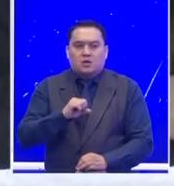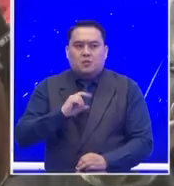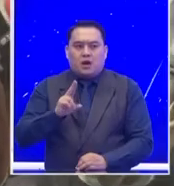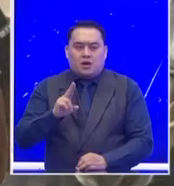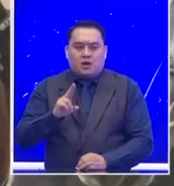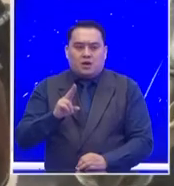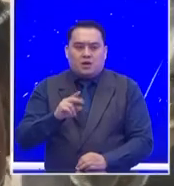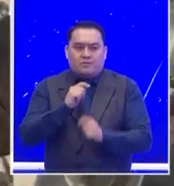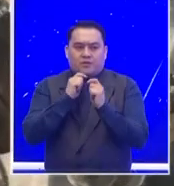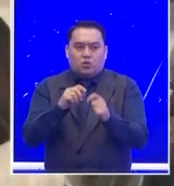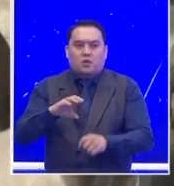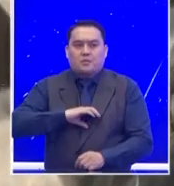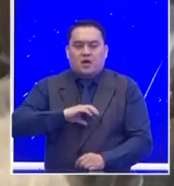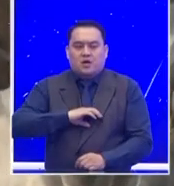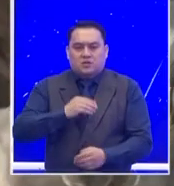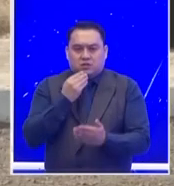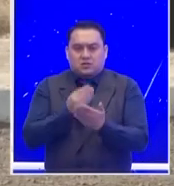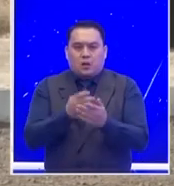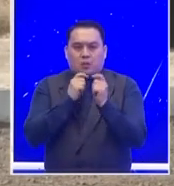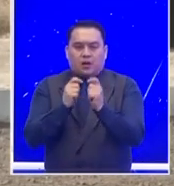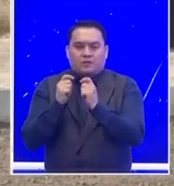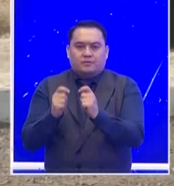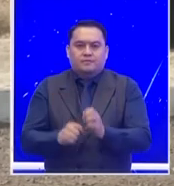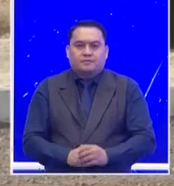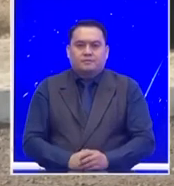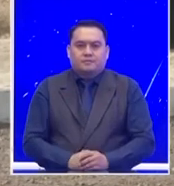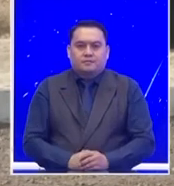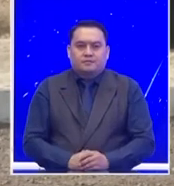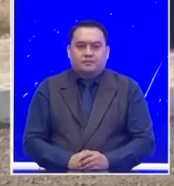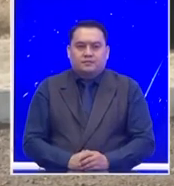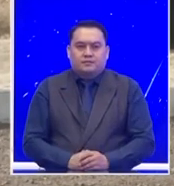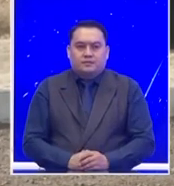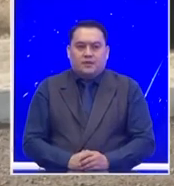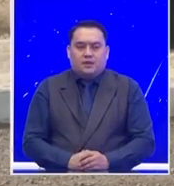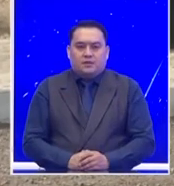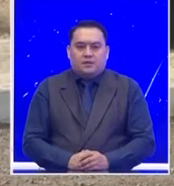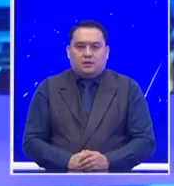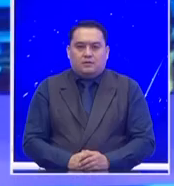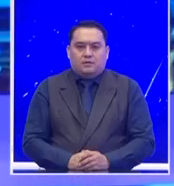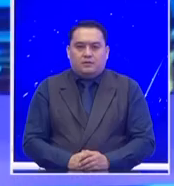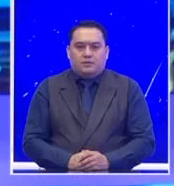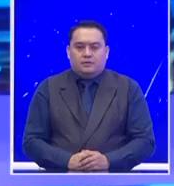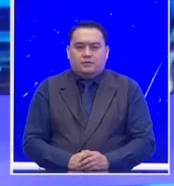Алипаев. Им вручили медали и ценные призы. Аделя Кжаркенова, Ерболат Антелов, телеканал ЖТСУ.